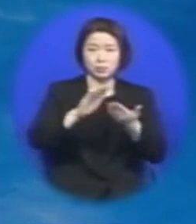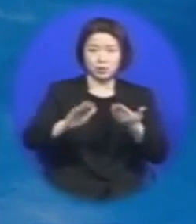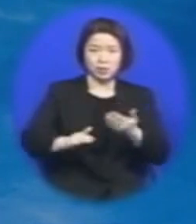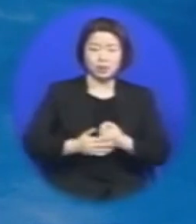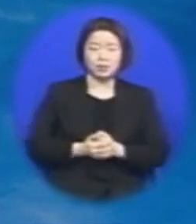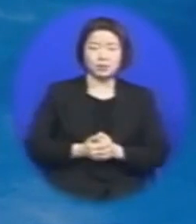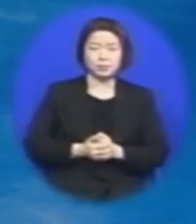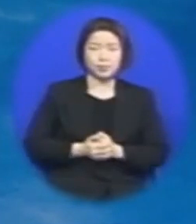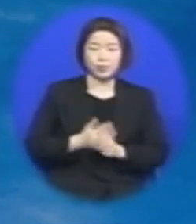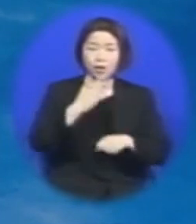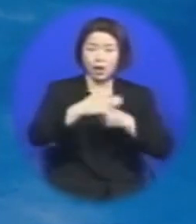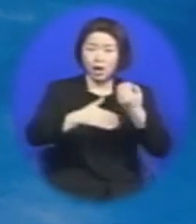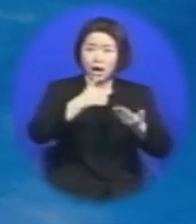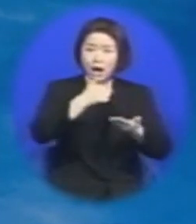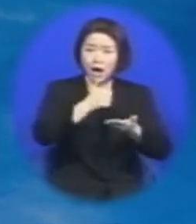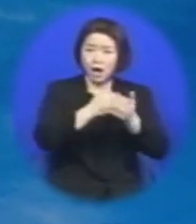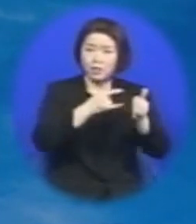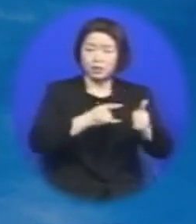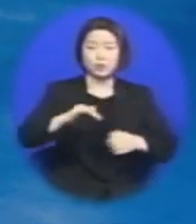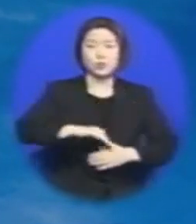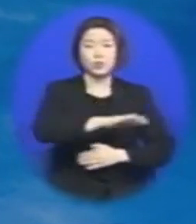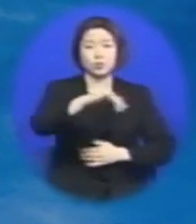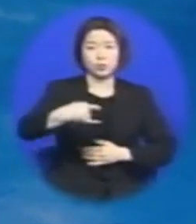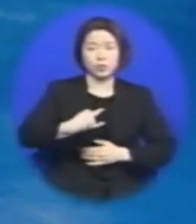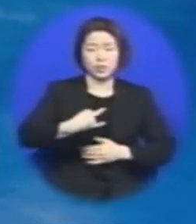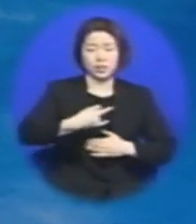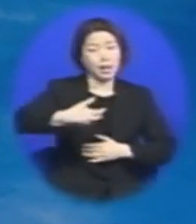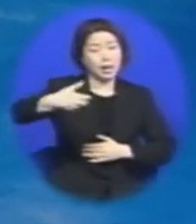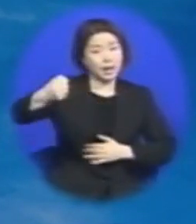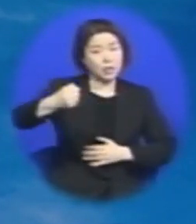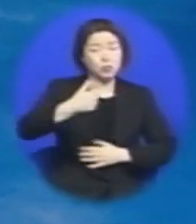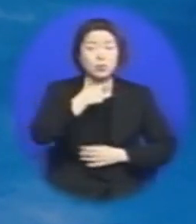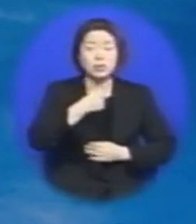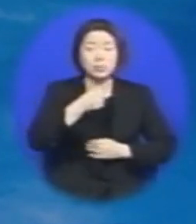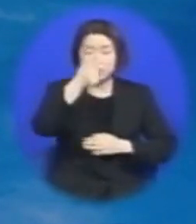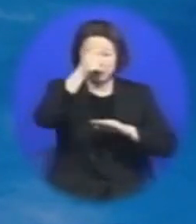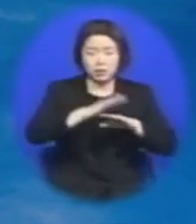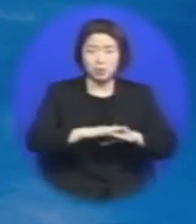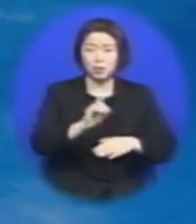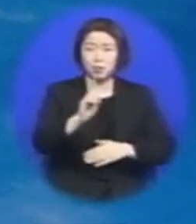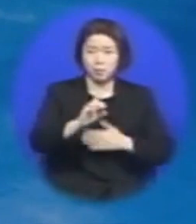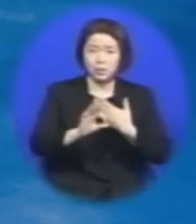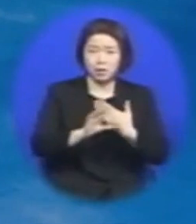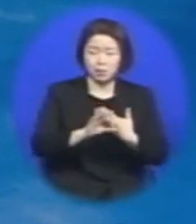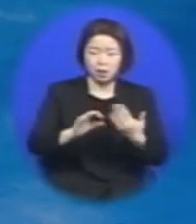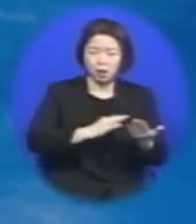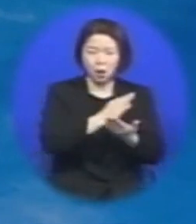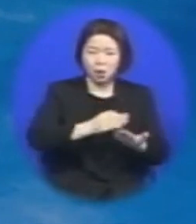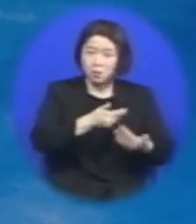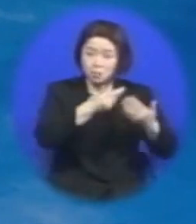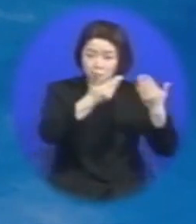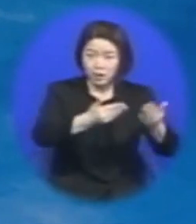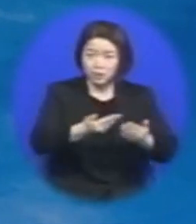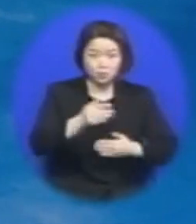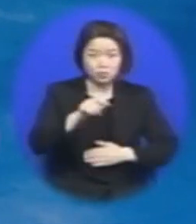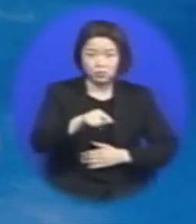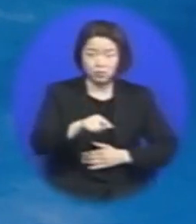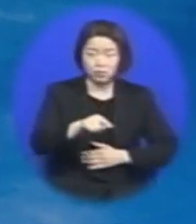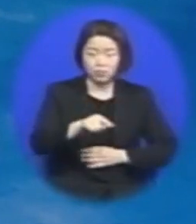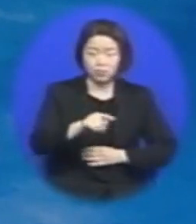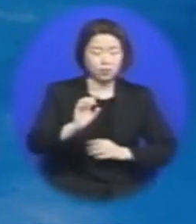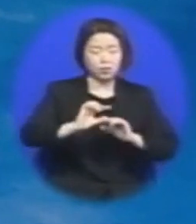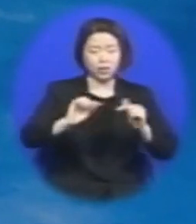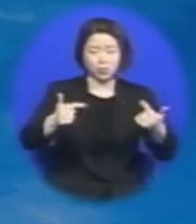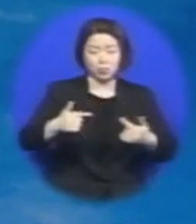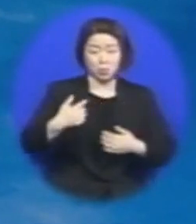않으십니다 하나님께서 우리에게 받으시고 싶은 예배는 우리가 헌금을 많이 드리거나 또는 옷을